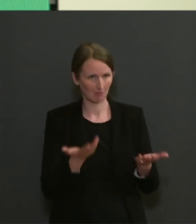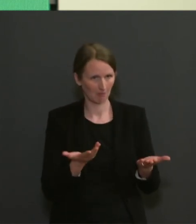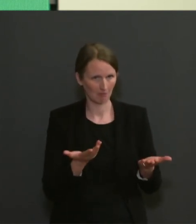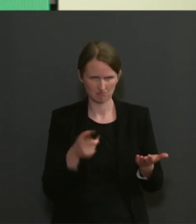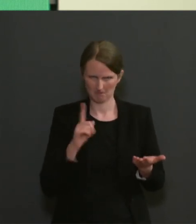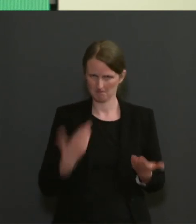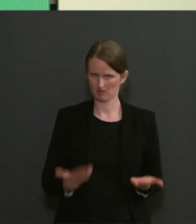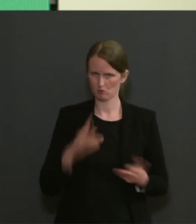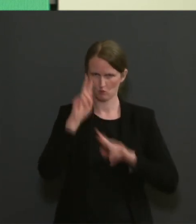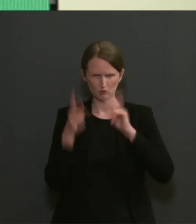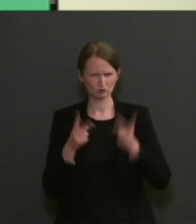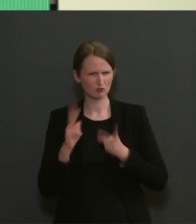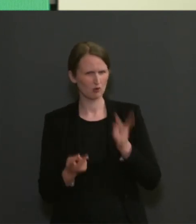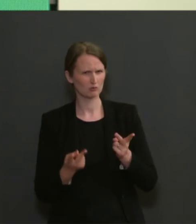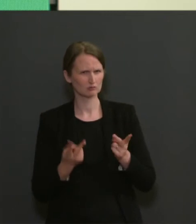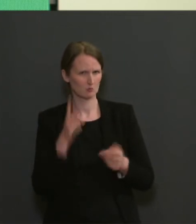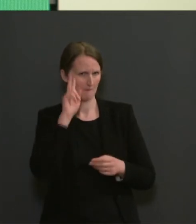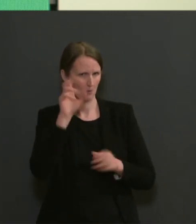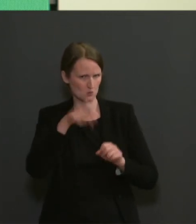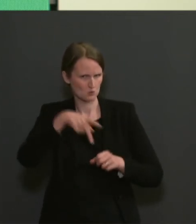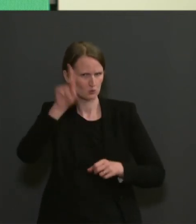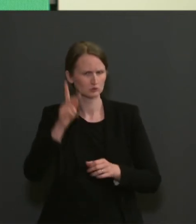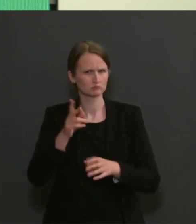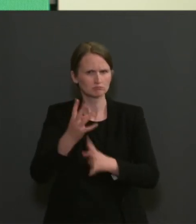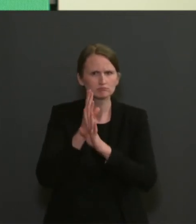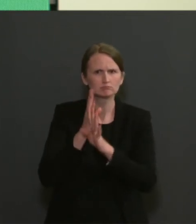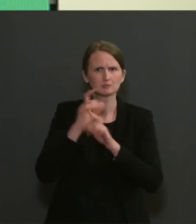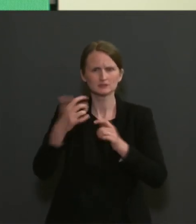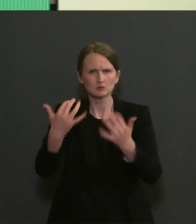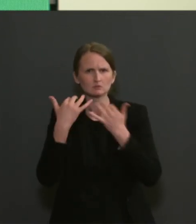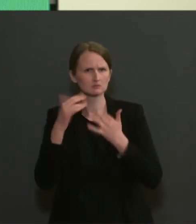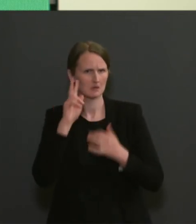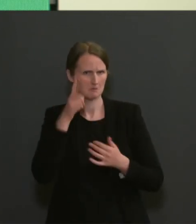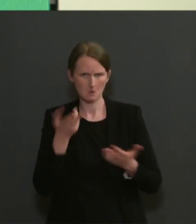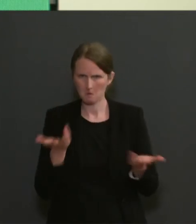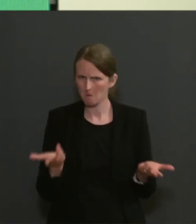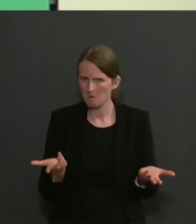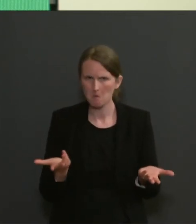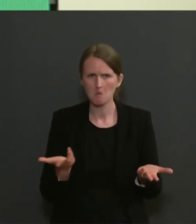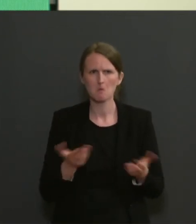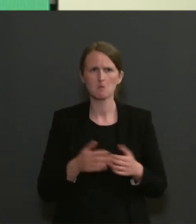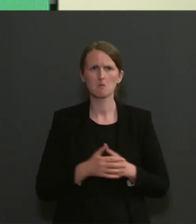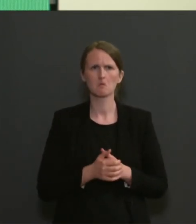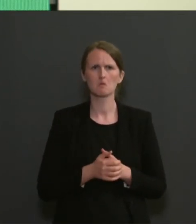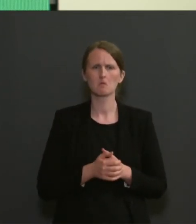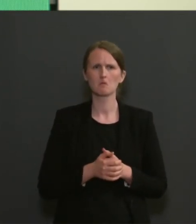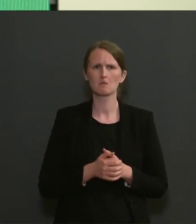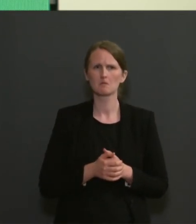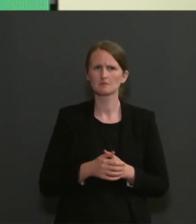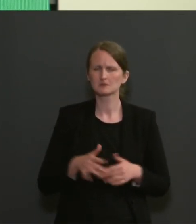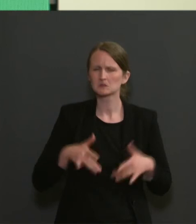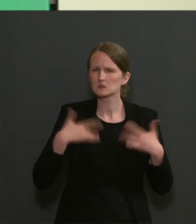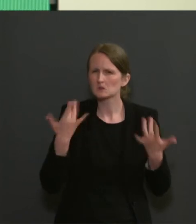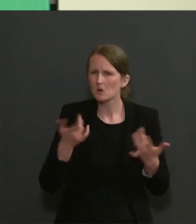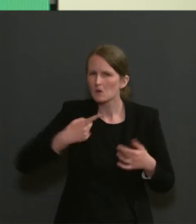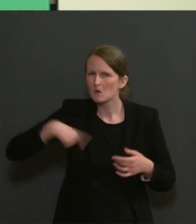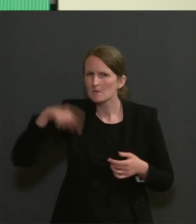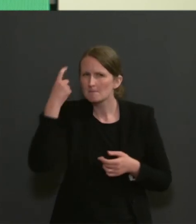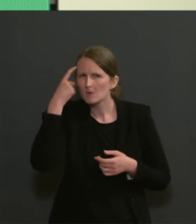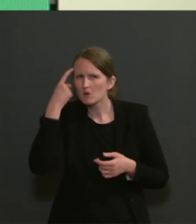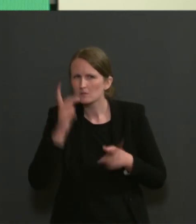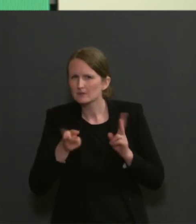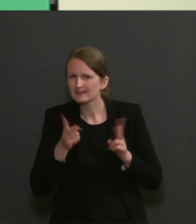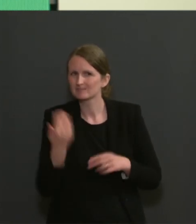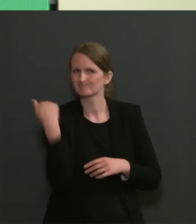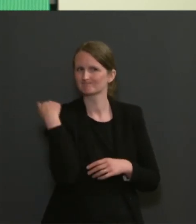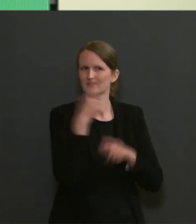viennent avec des plaintes diverses. Nous craignons donc que, un peu comme en mars-avril, des personnes qui ont des plaintes de perte